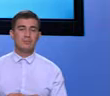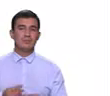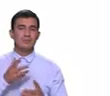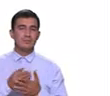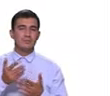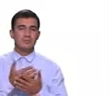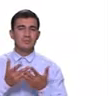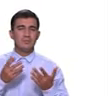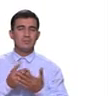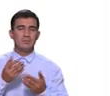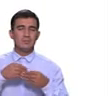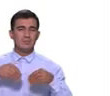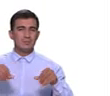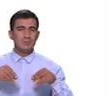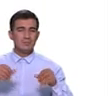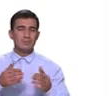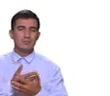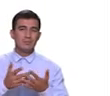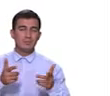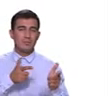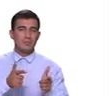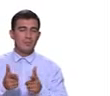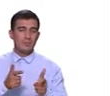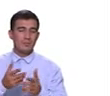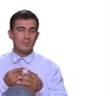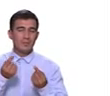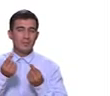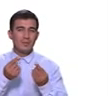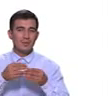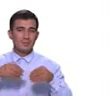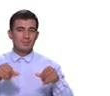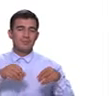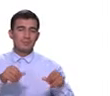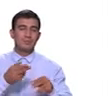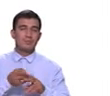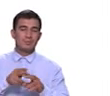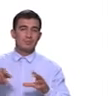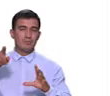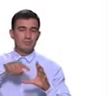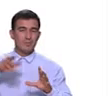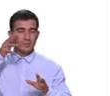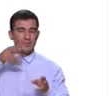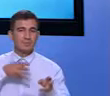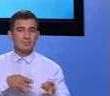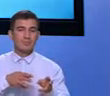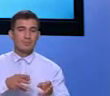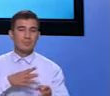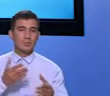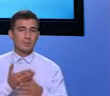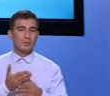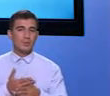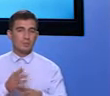xil mahsulotlarni tayyor mahsulotga aylantirish uchun foydalanishda qo'l kela boshlagan.